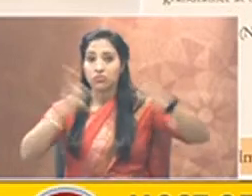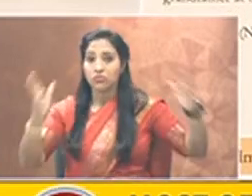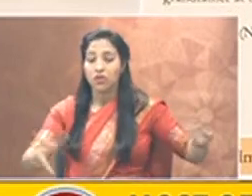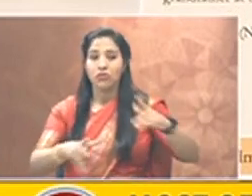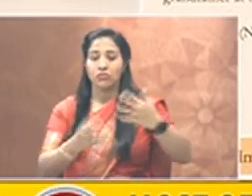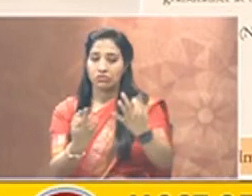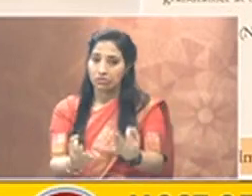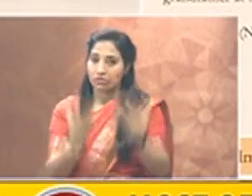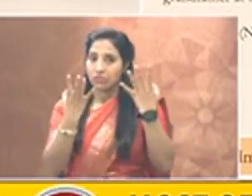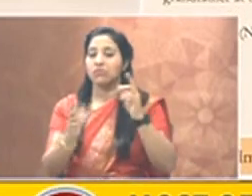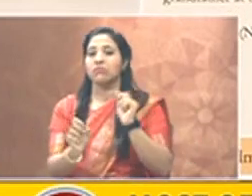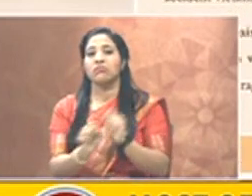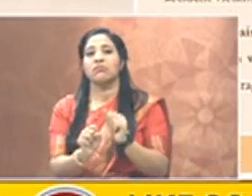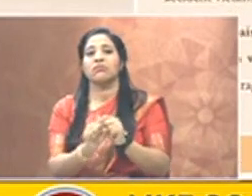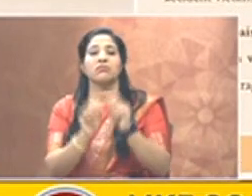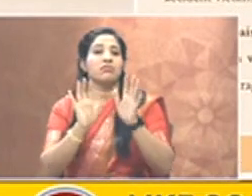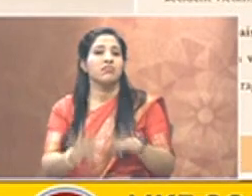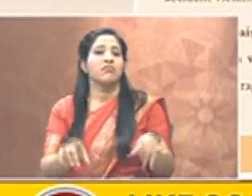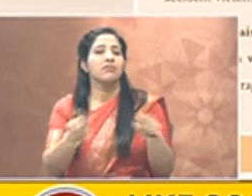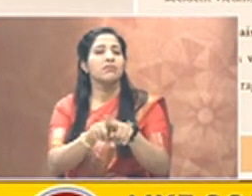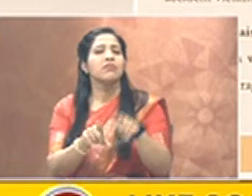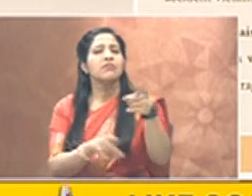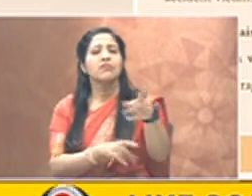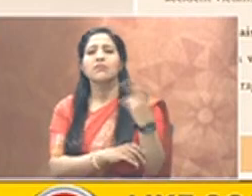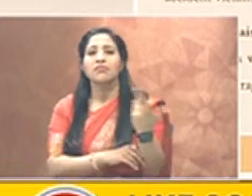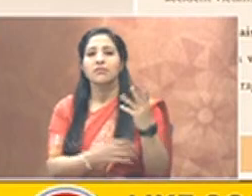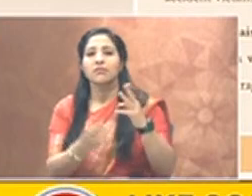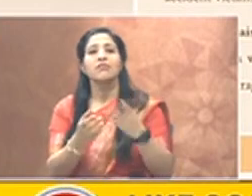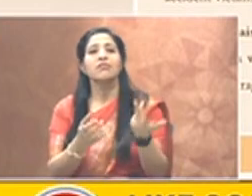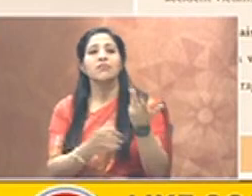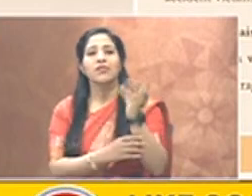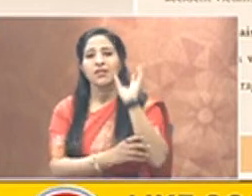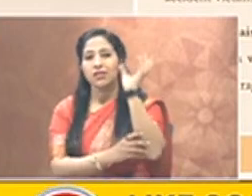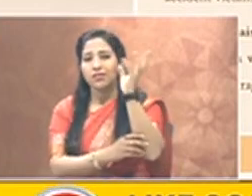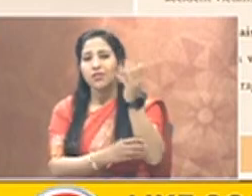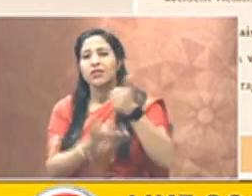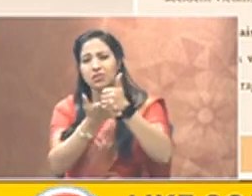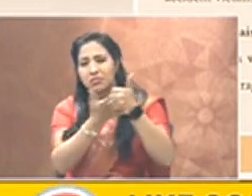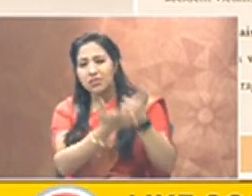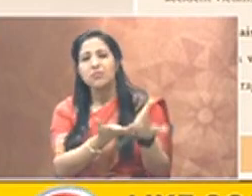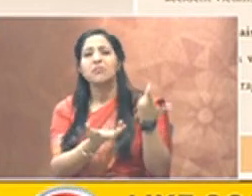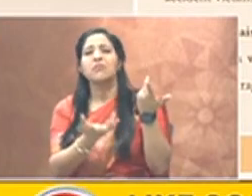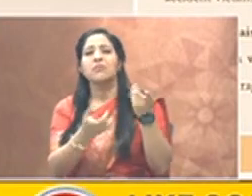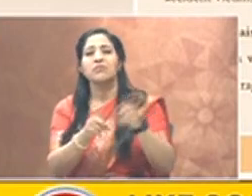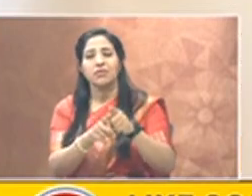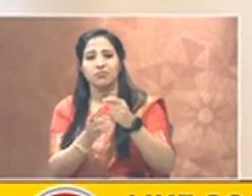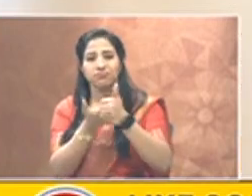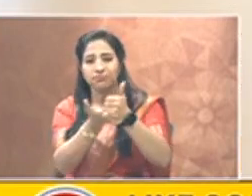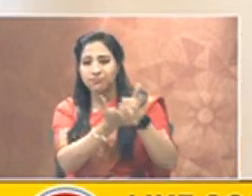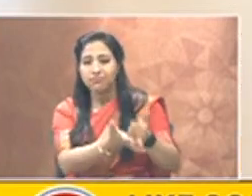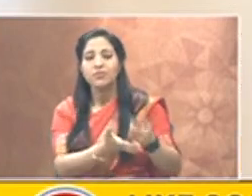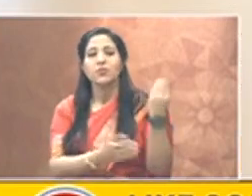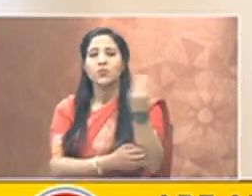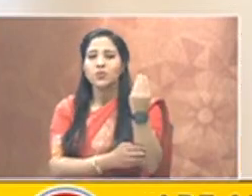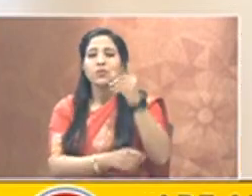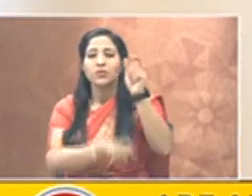अनूठे काम कर रहे हैं। जैसे कोई एम्बुलेंस सर्विस मुहैया करवा रहा है, तो